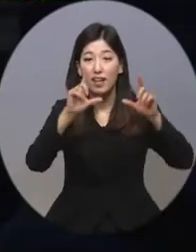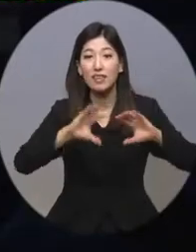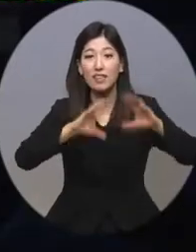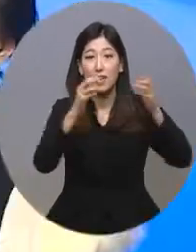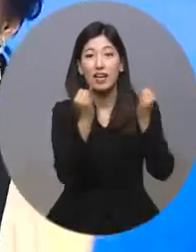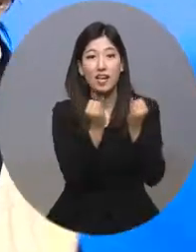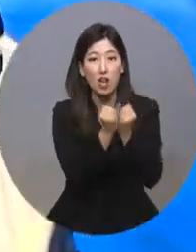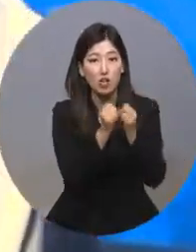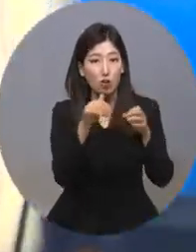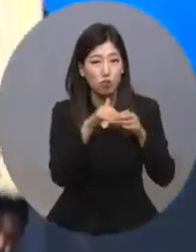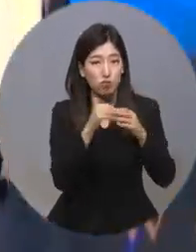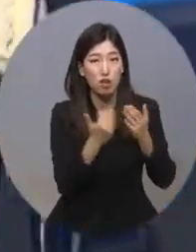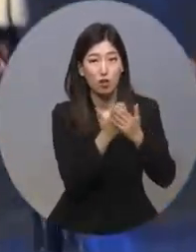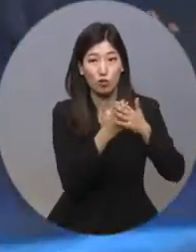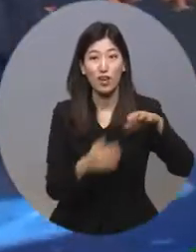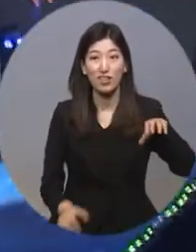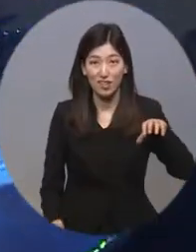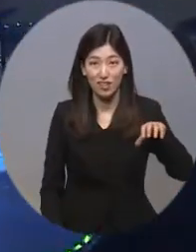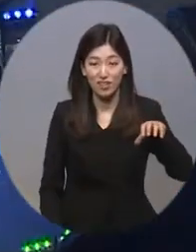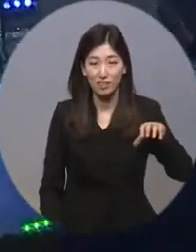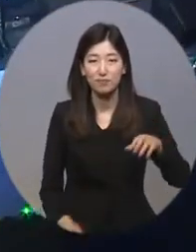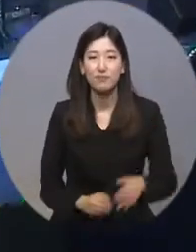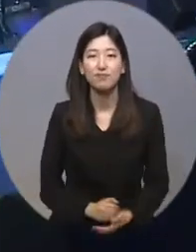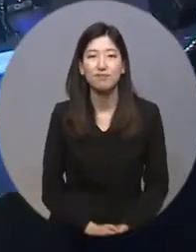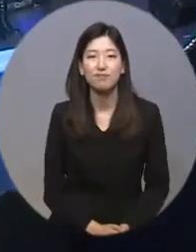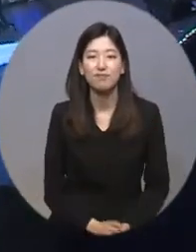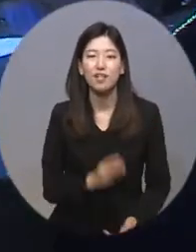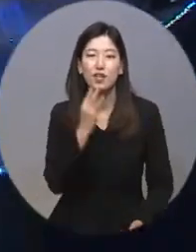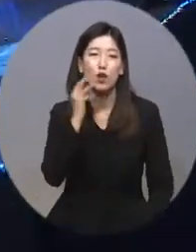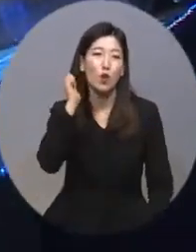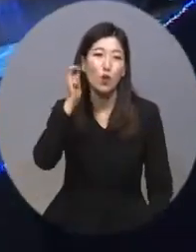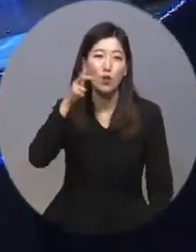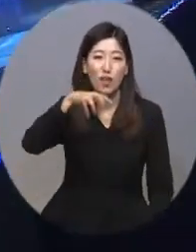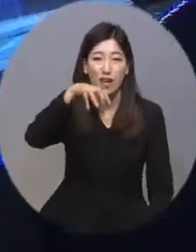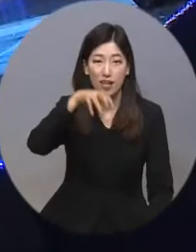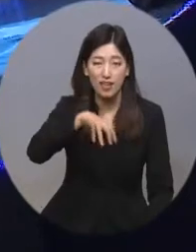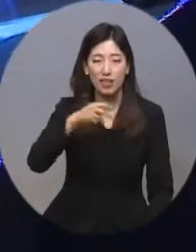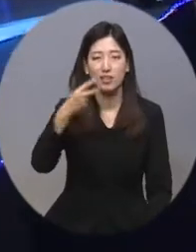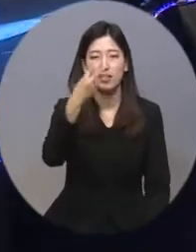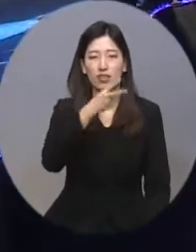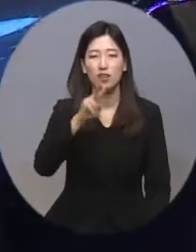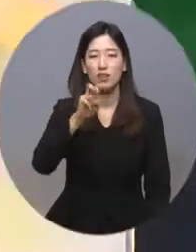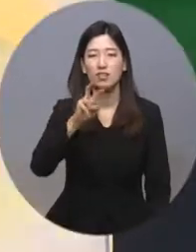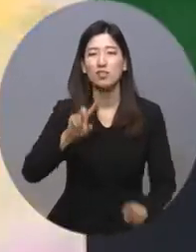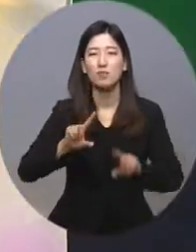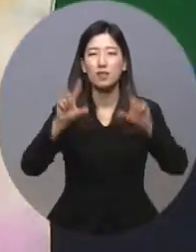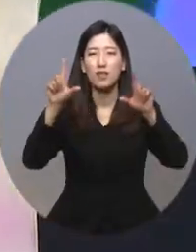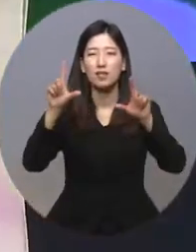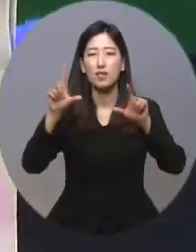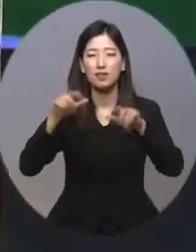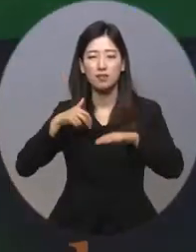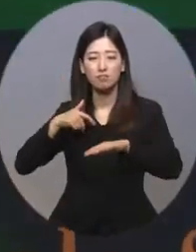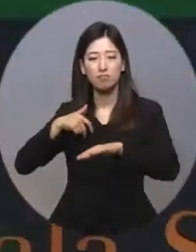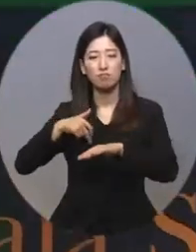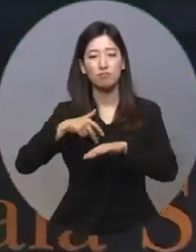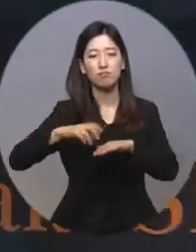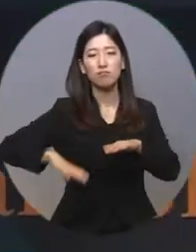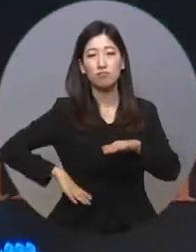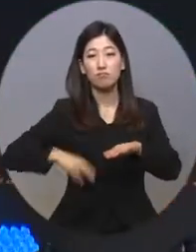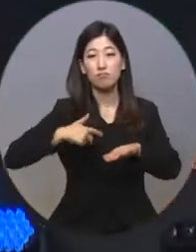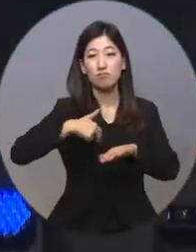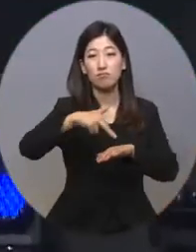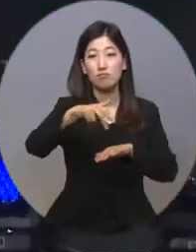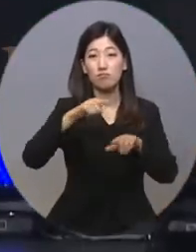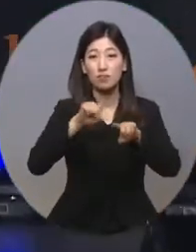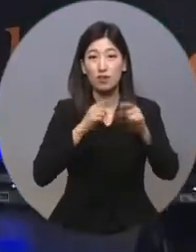세계여성문화예술진흥회는 더케이 서울호텔 그랜드볼룸에서 2022 WAPA 갈라쇼와 제4회 코리아킨